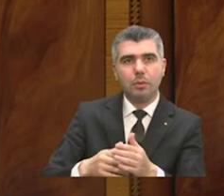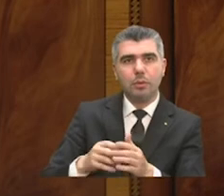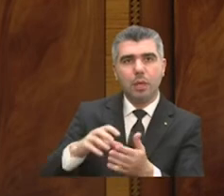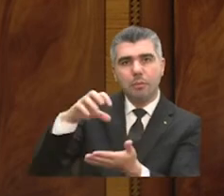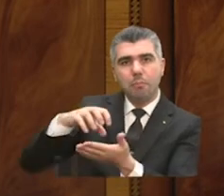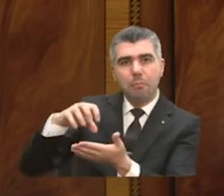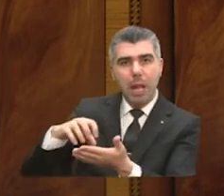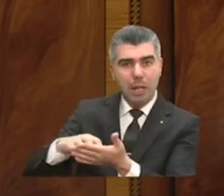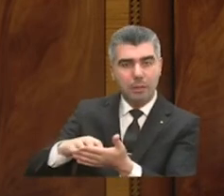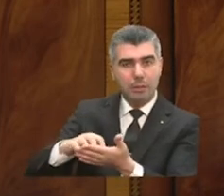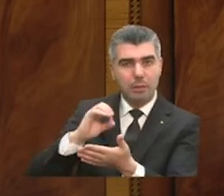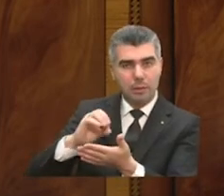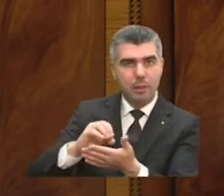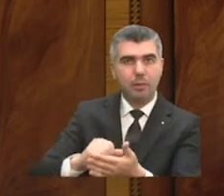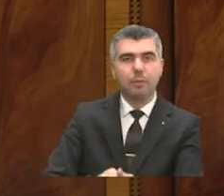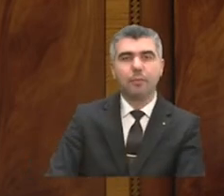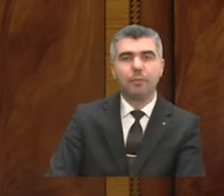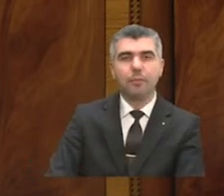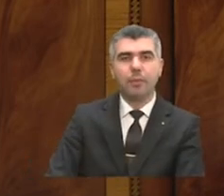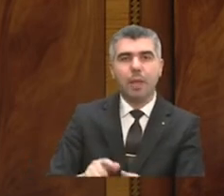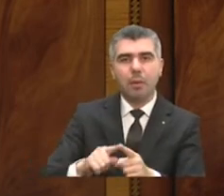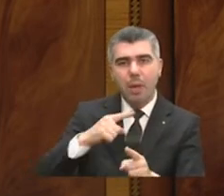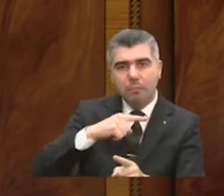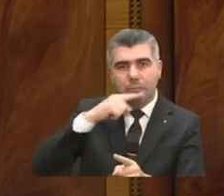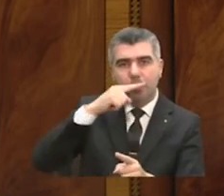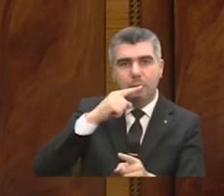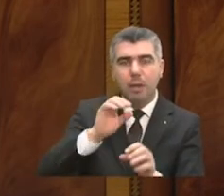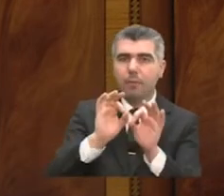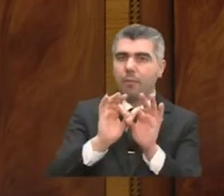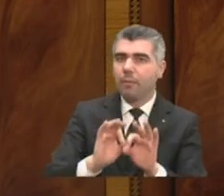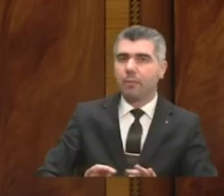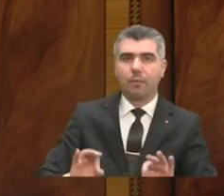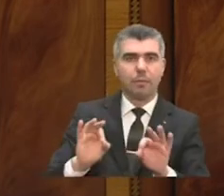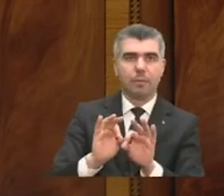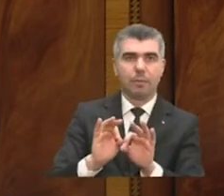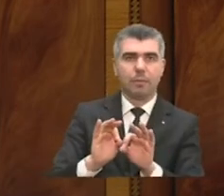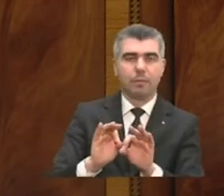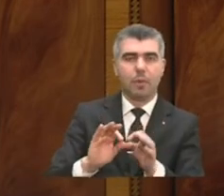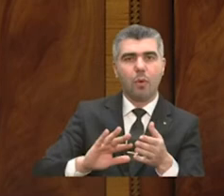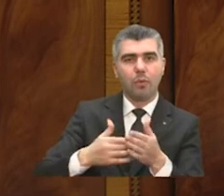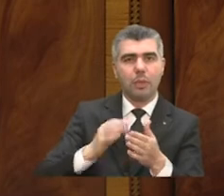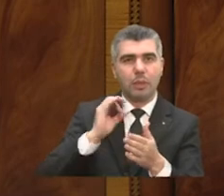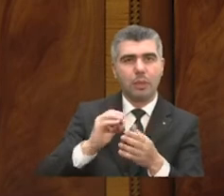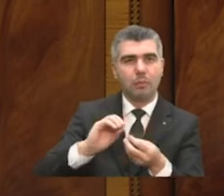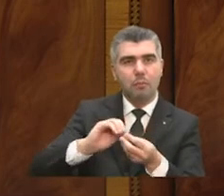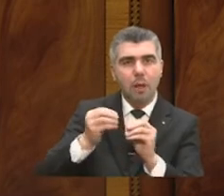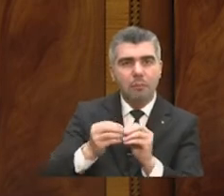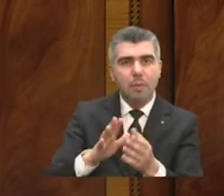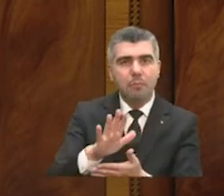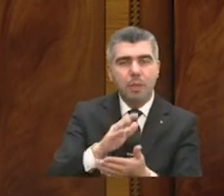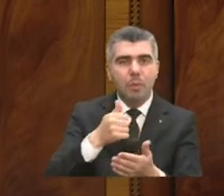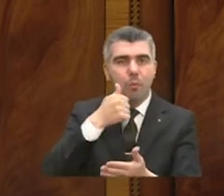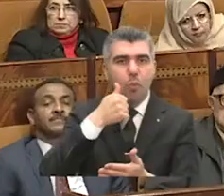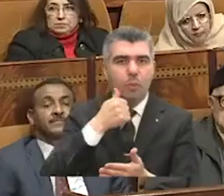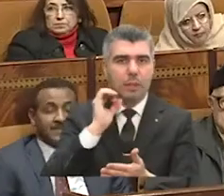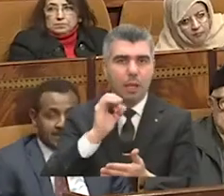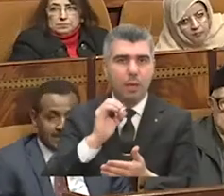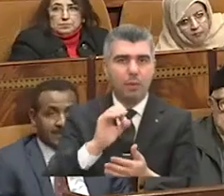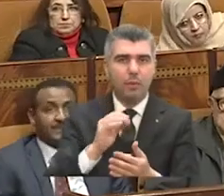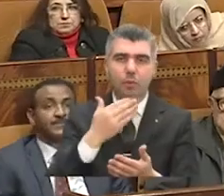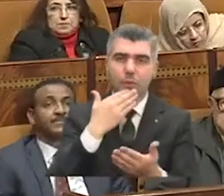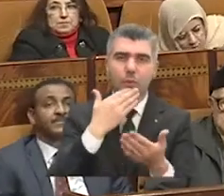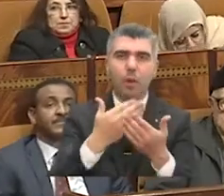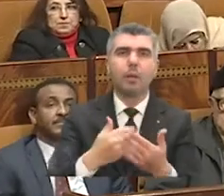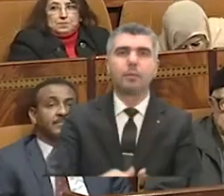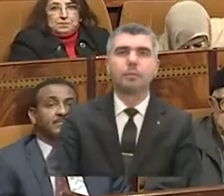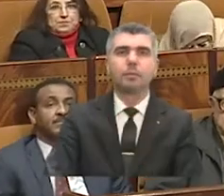nous n'acceptons aucune tutelle, nous n'acceptons aucune leçon. Et